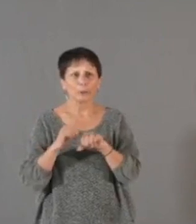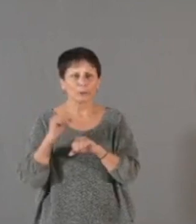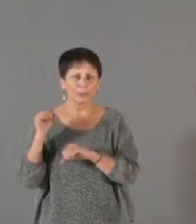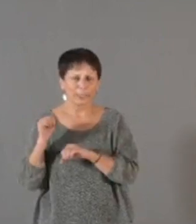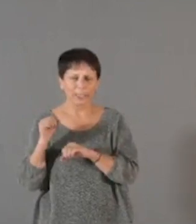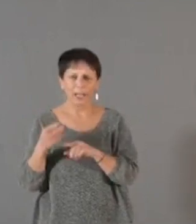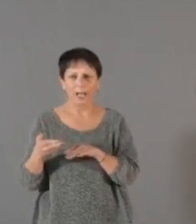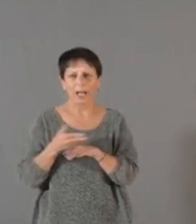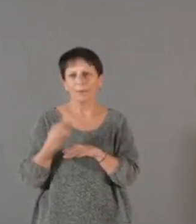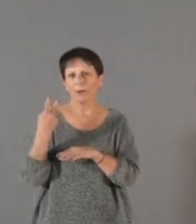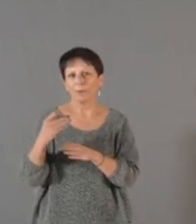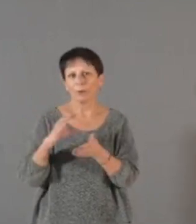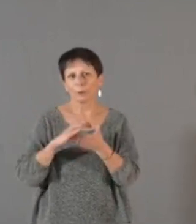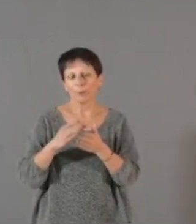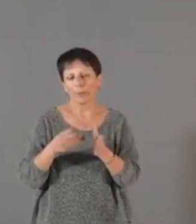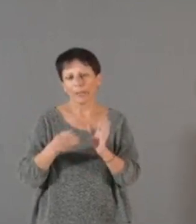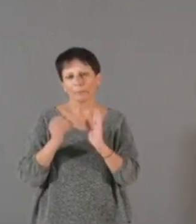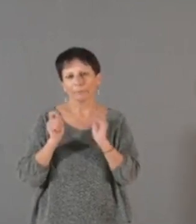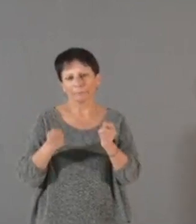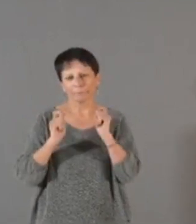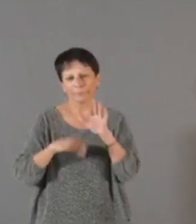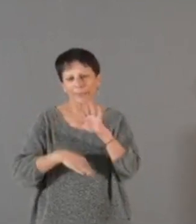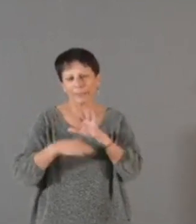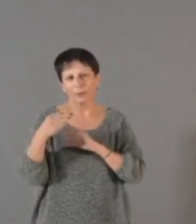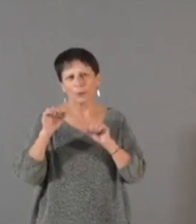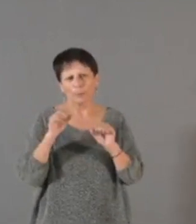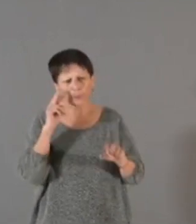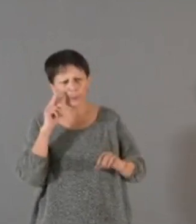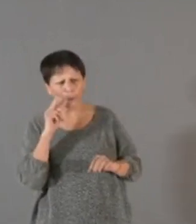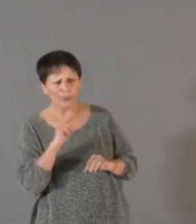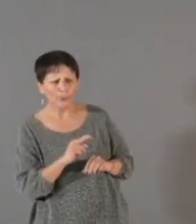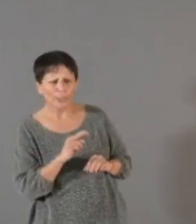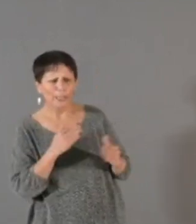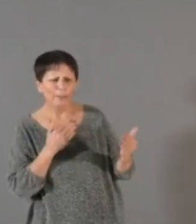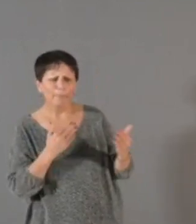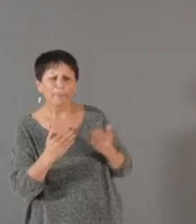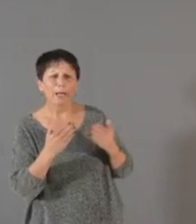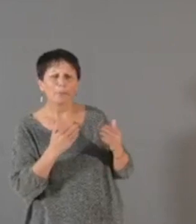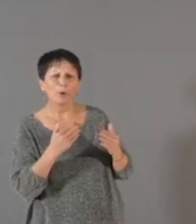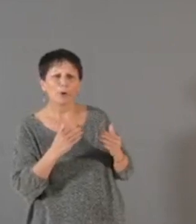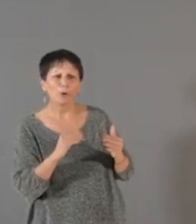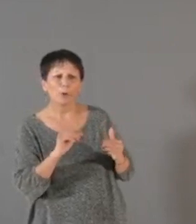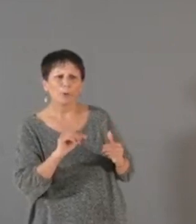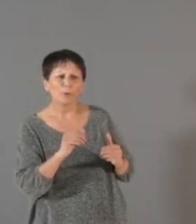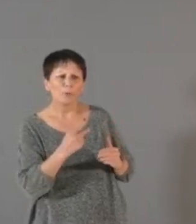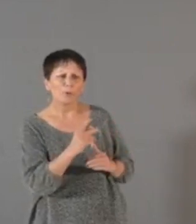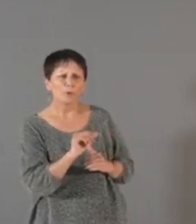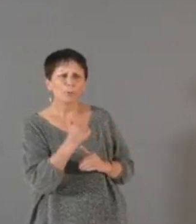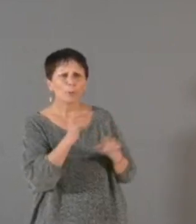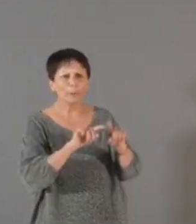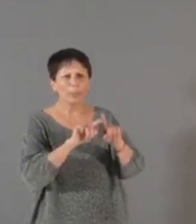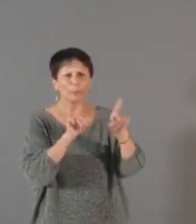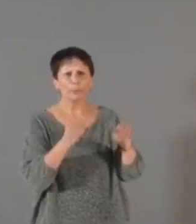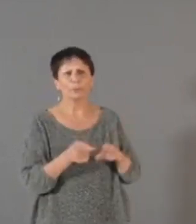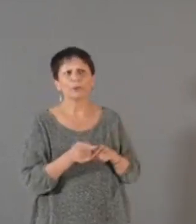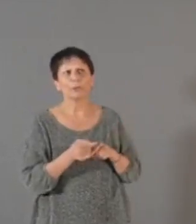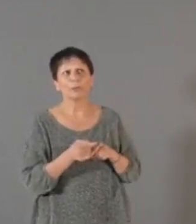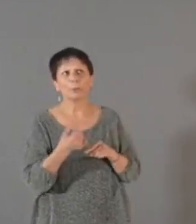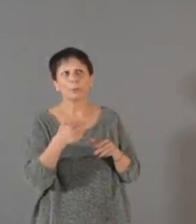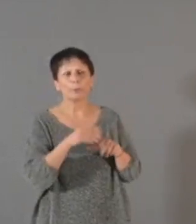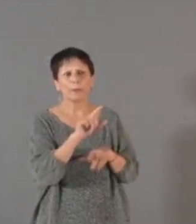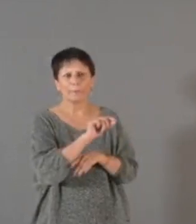votre mandature, on peut quand même se référer par rapport à votre premier budget, celui de